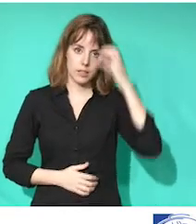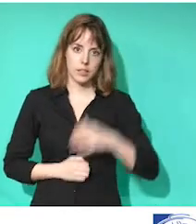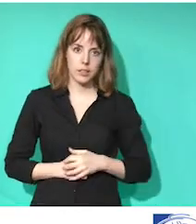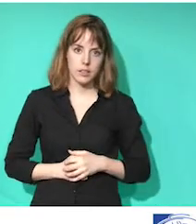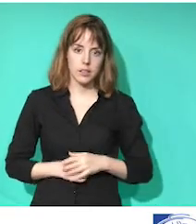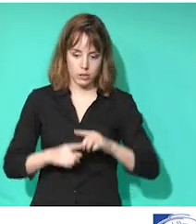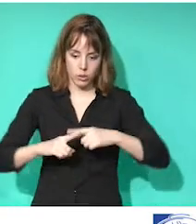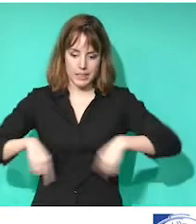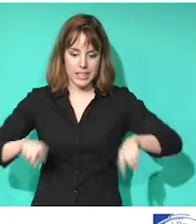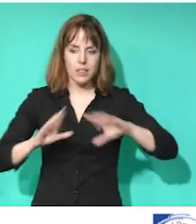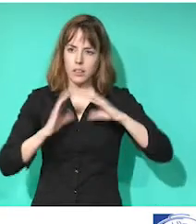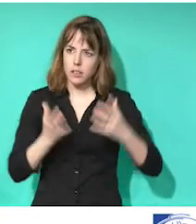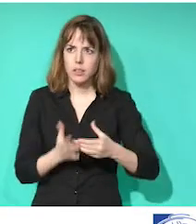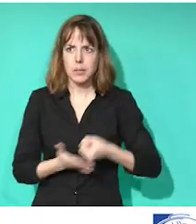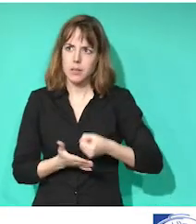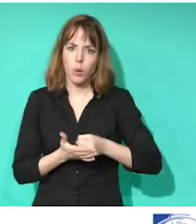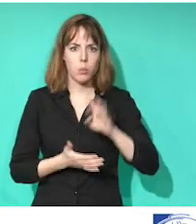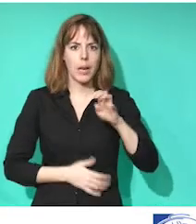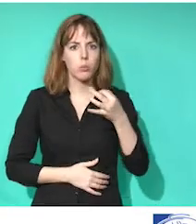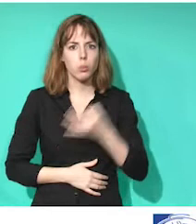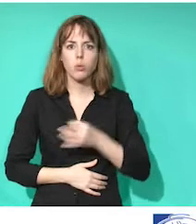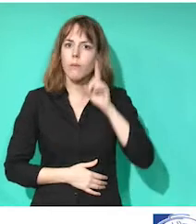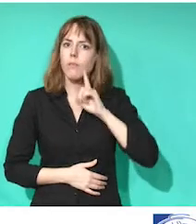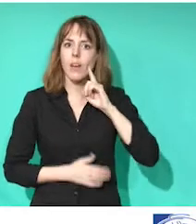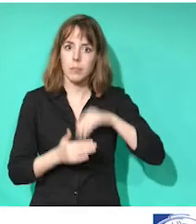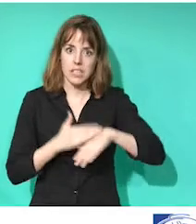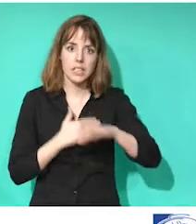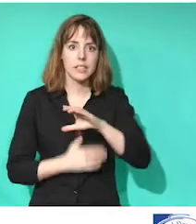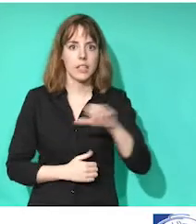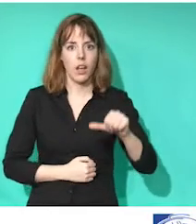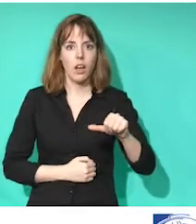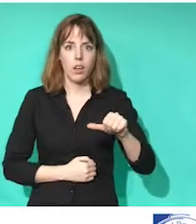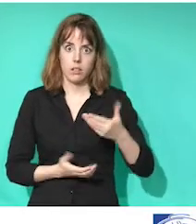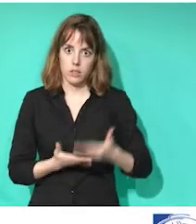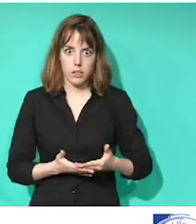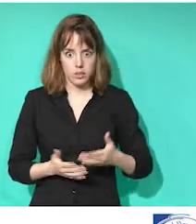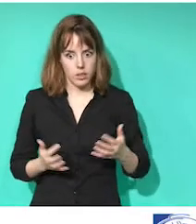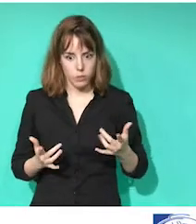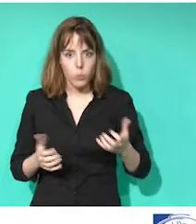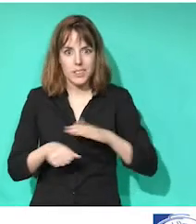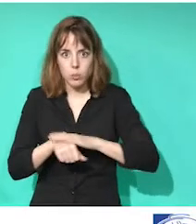comités, de nos ligues, ont minimum 40% de femmes au sein de leur CA. C'est une vraie volonté politique qui est portée par